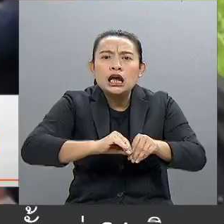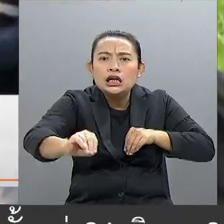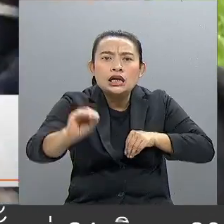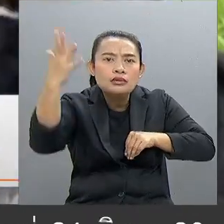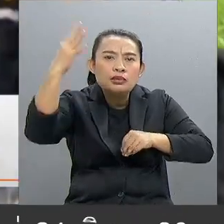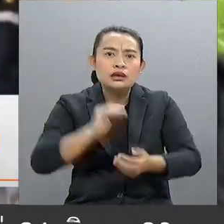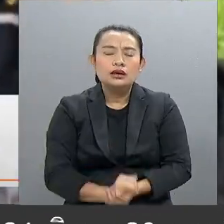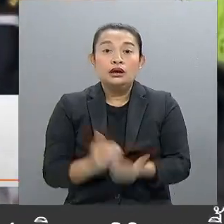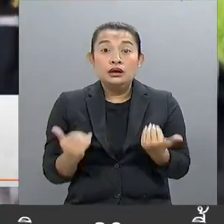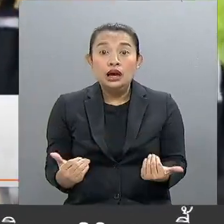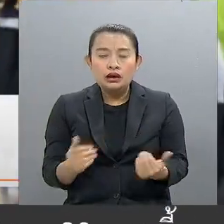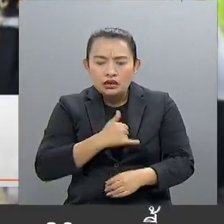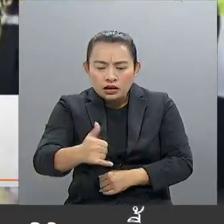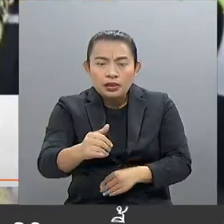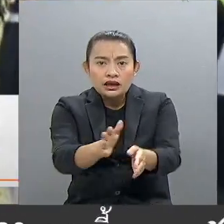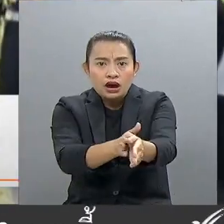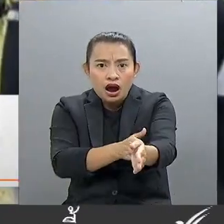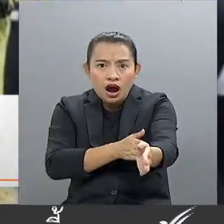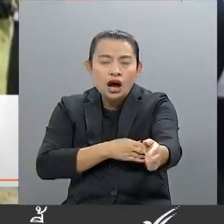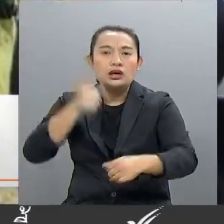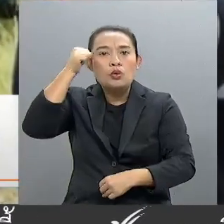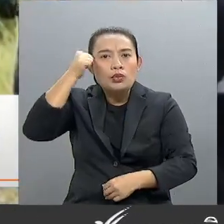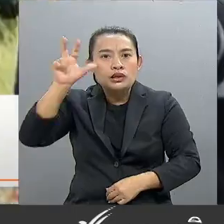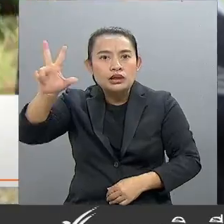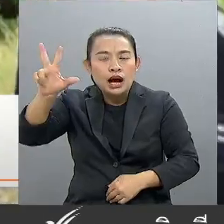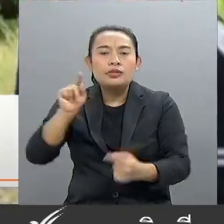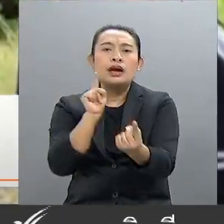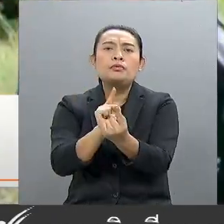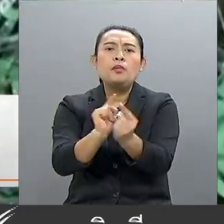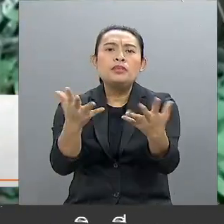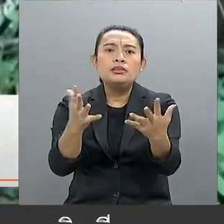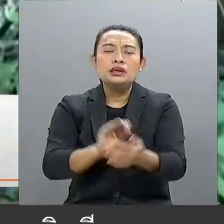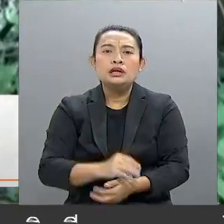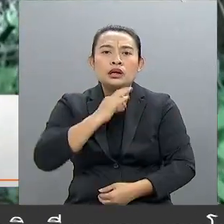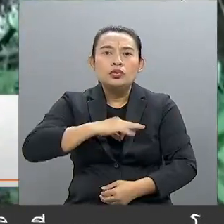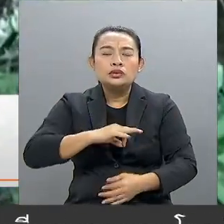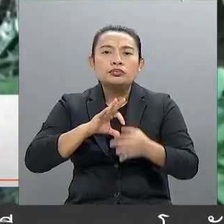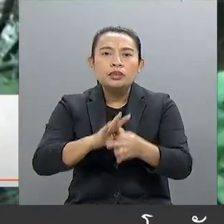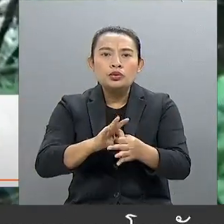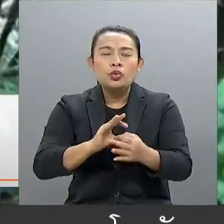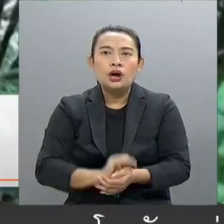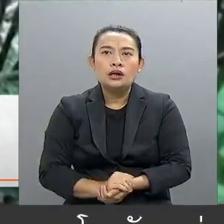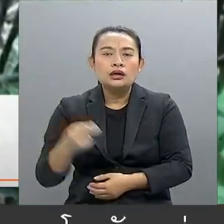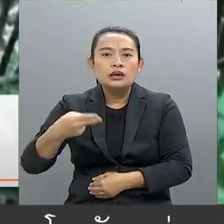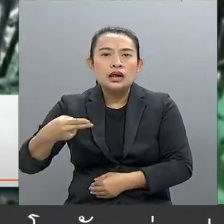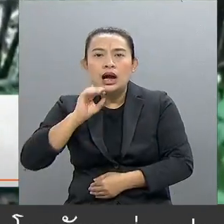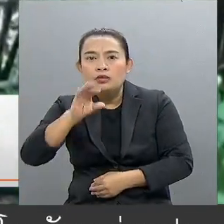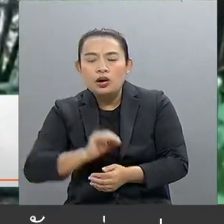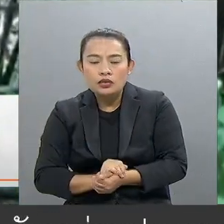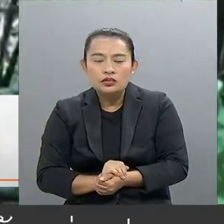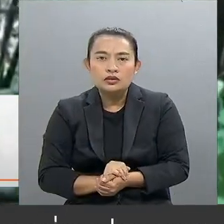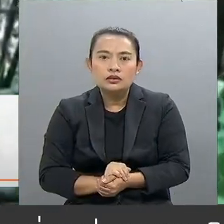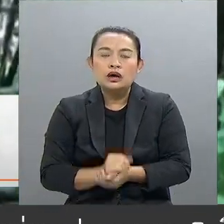ป3วันแล้วอะค่ะก็ยังไม่เจอตัวเลยก็เป็นห่วงกันนายประกรณ์ก็บอกว่าการค้นหาเป็นไปด้วยความยากลำบ